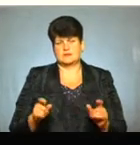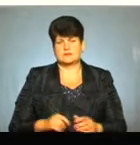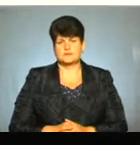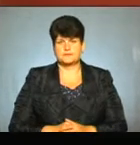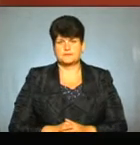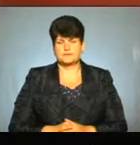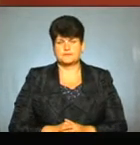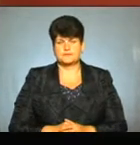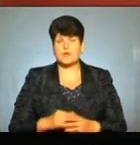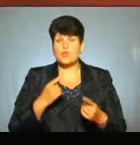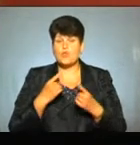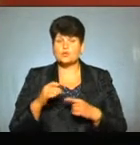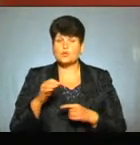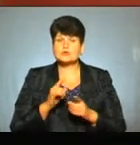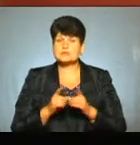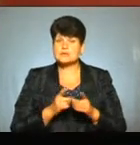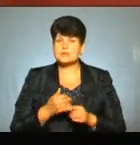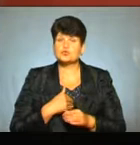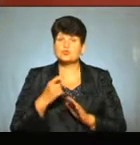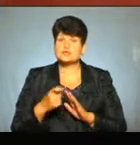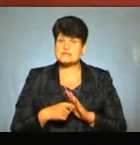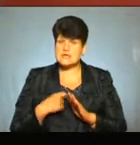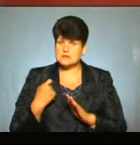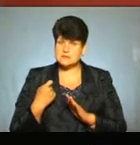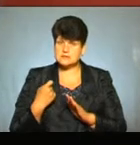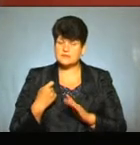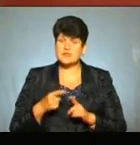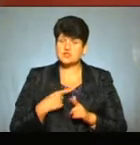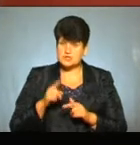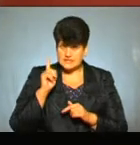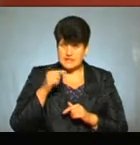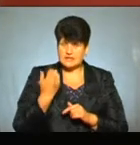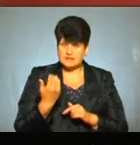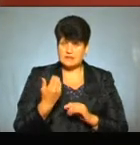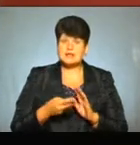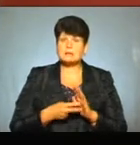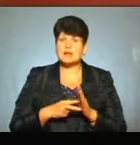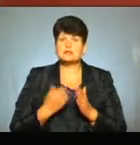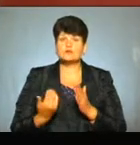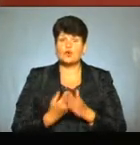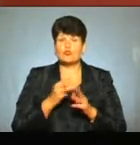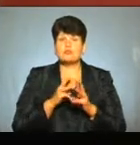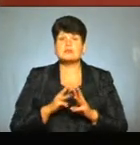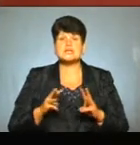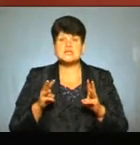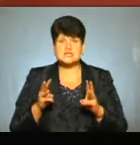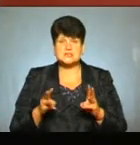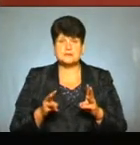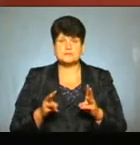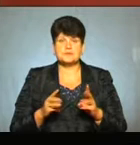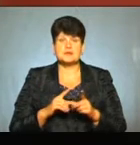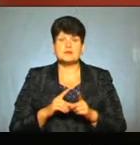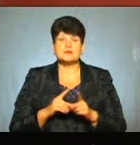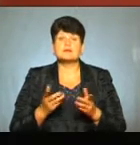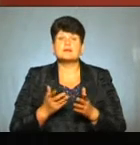освіти. Говорячи про зміни, хочеться дізнатися, чи знаєте ви, які плани в нового міністра, взагалі перезавантаження